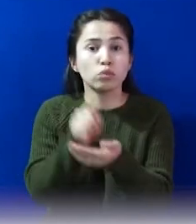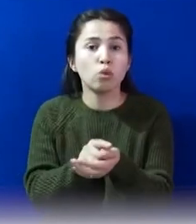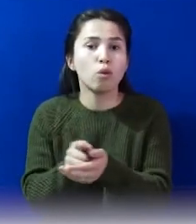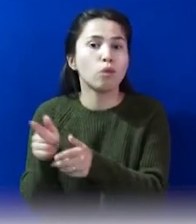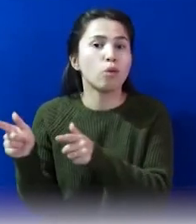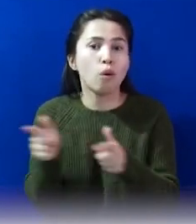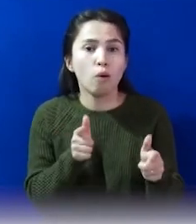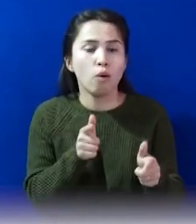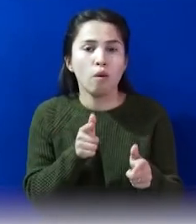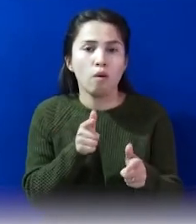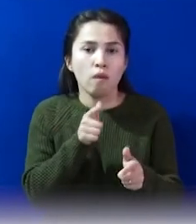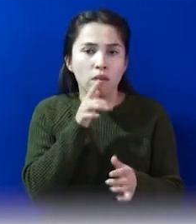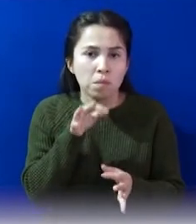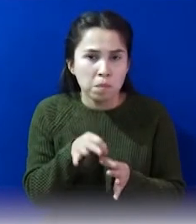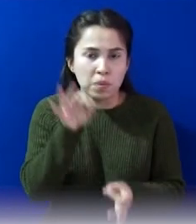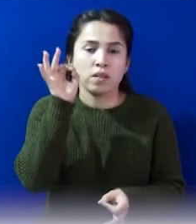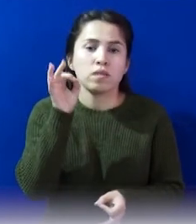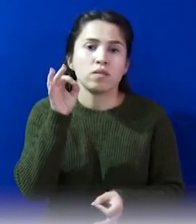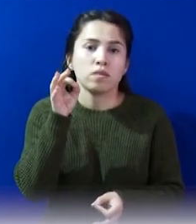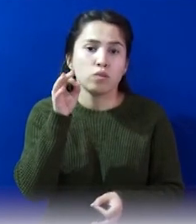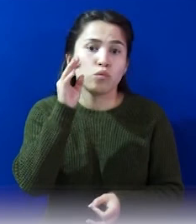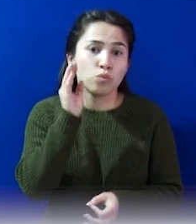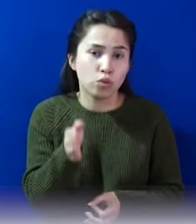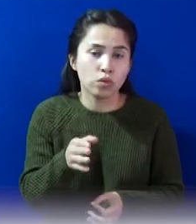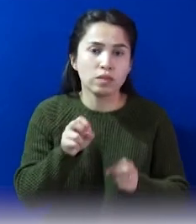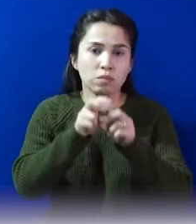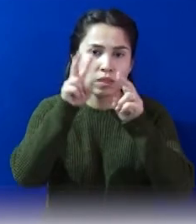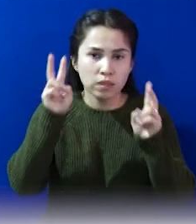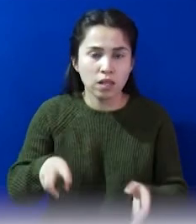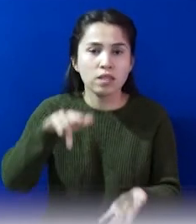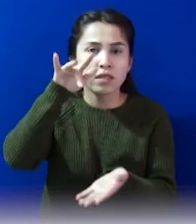поставленных задач. Катерина Иващенко, Гани Алимжан, Мейрбек Сауранбай, 77 News.